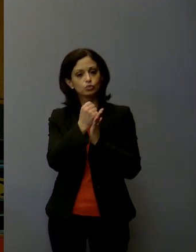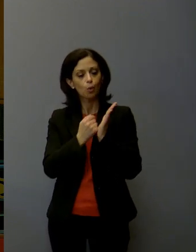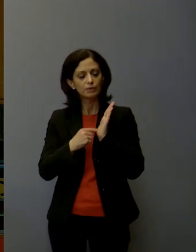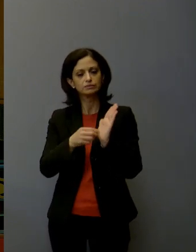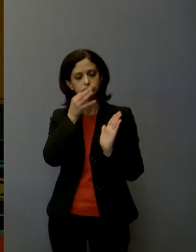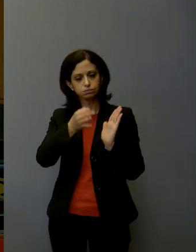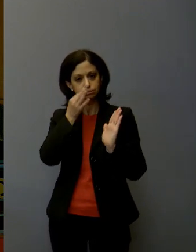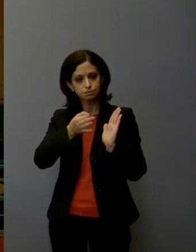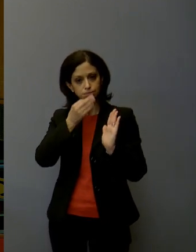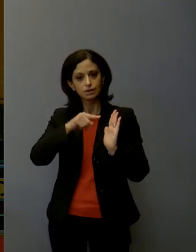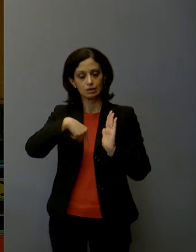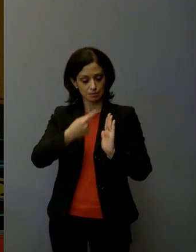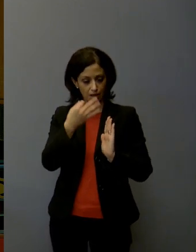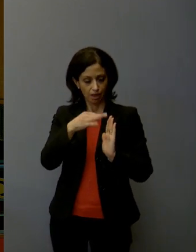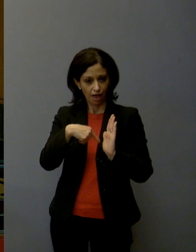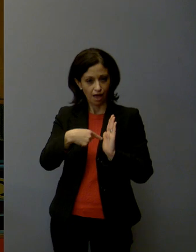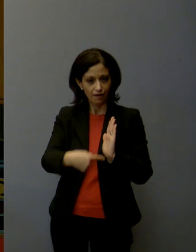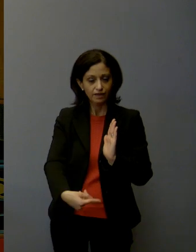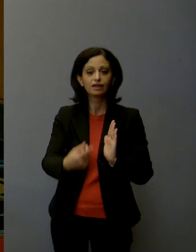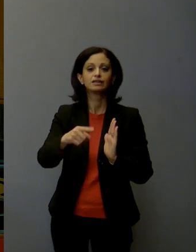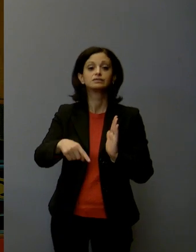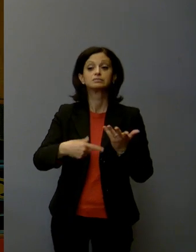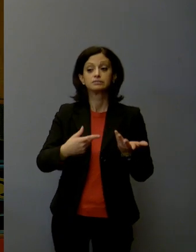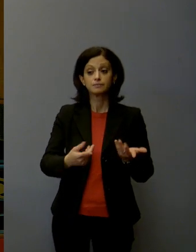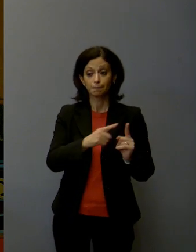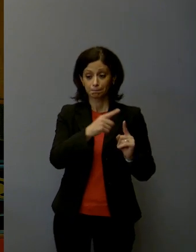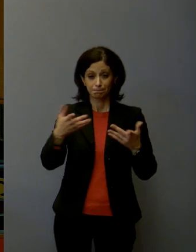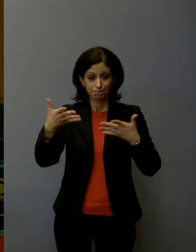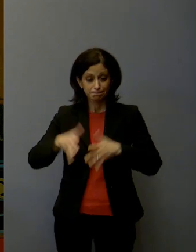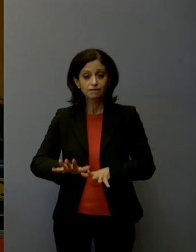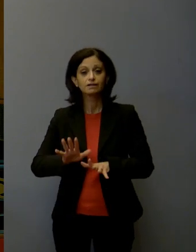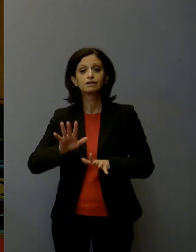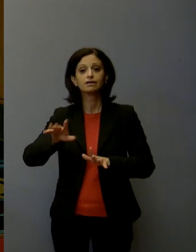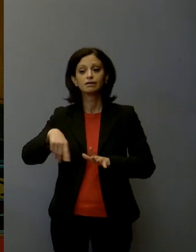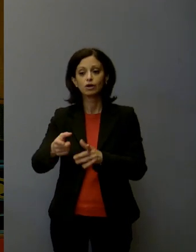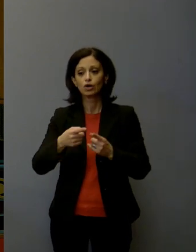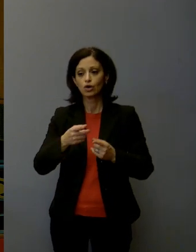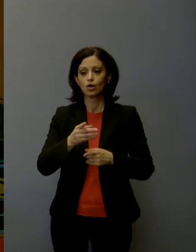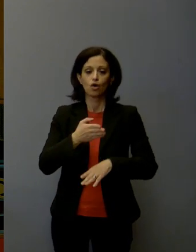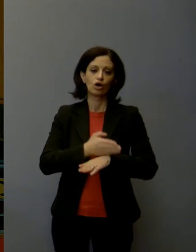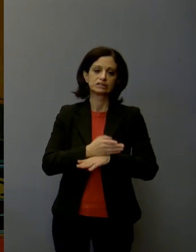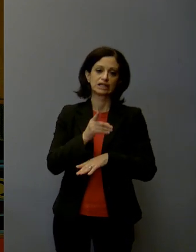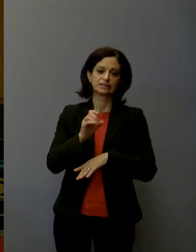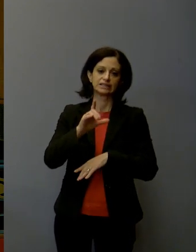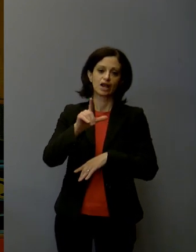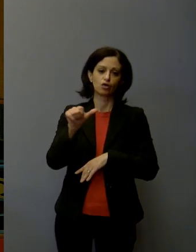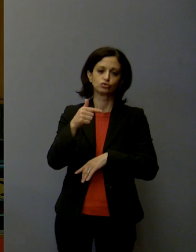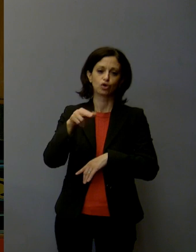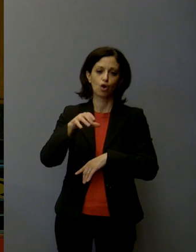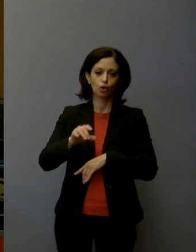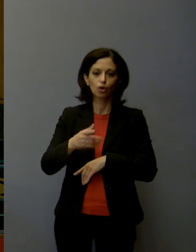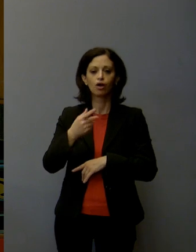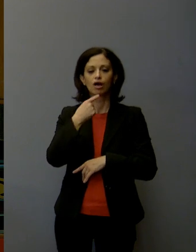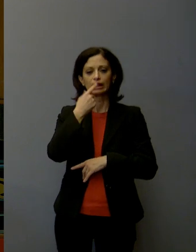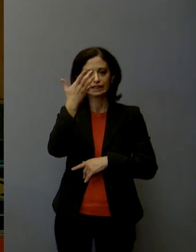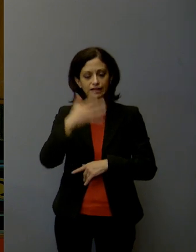quindi andiamo avanti con l'illustrazione dei documenti fino alla fine consigliere dello strologo glielo già detto ci